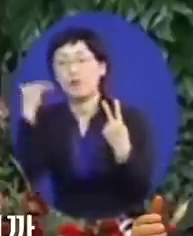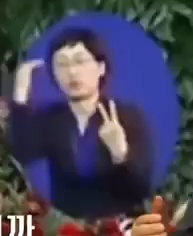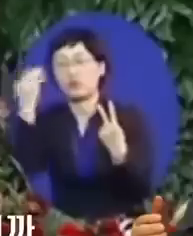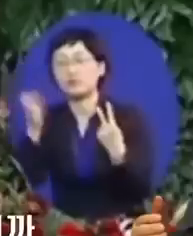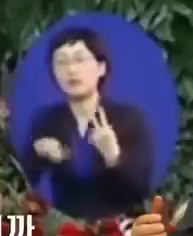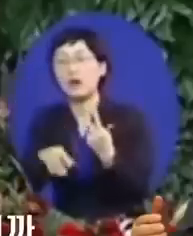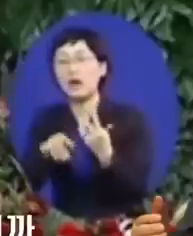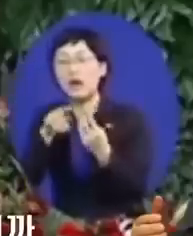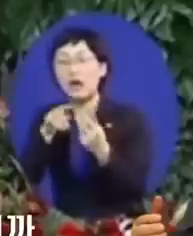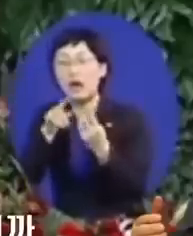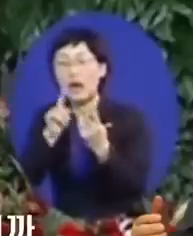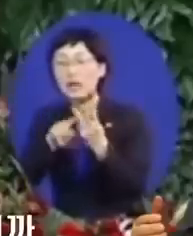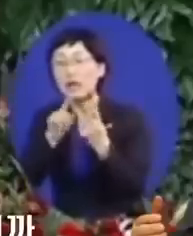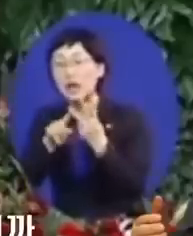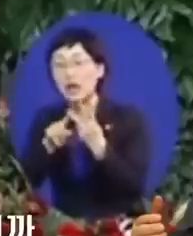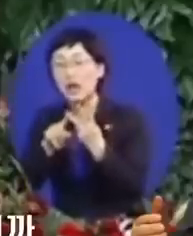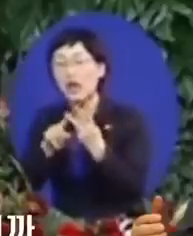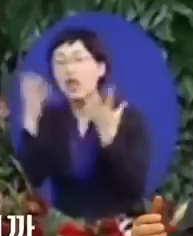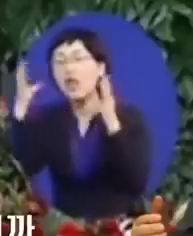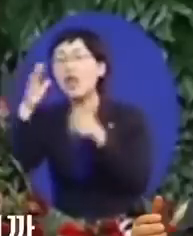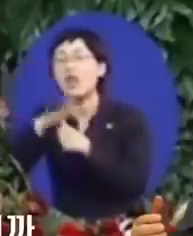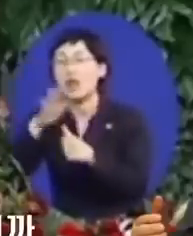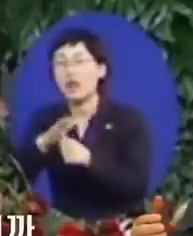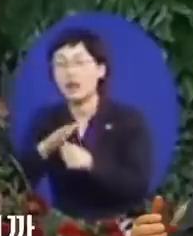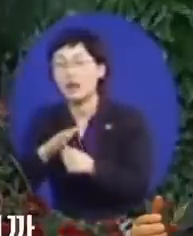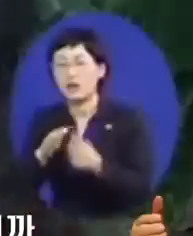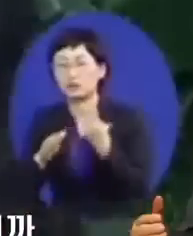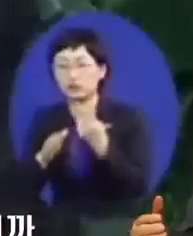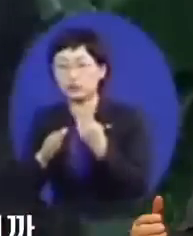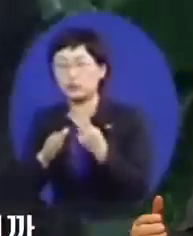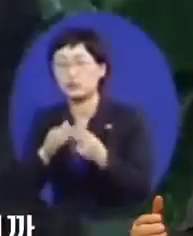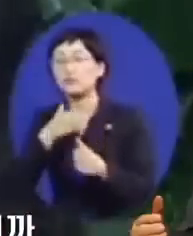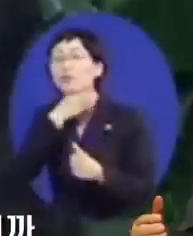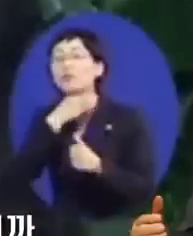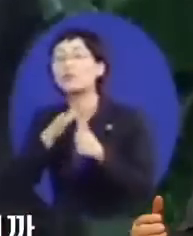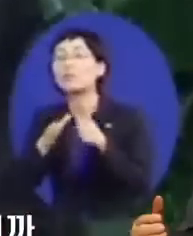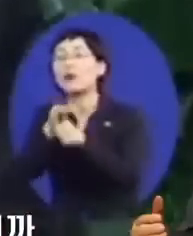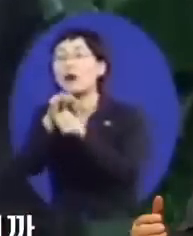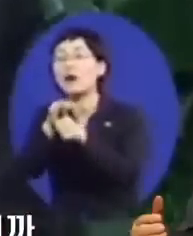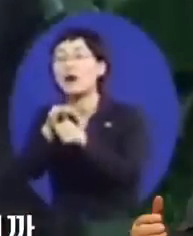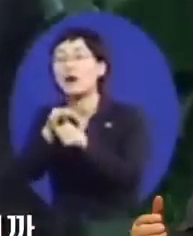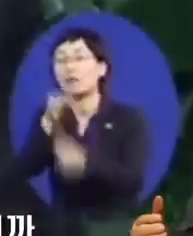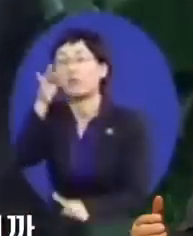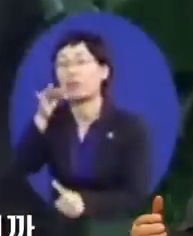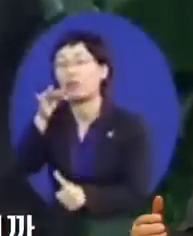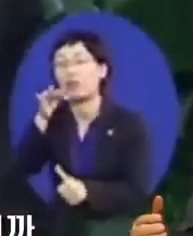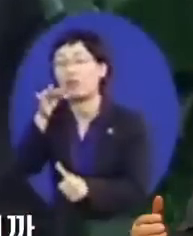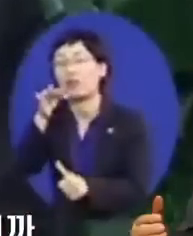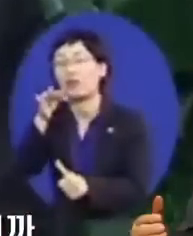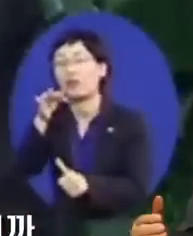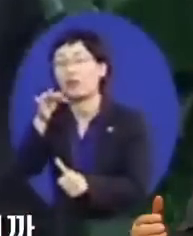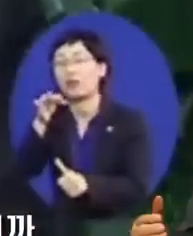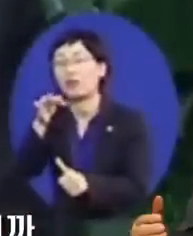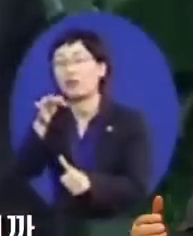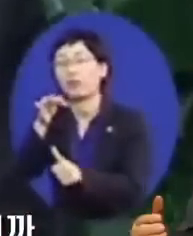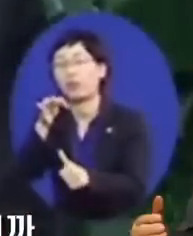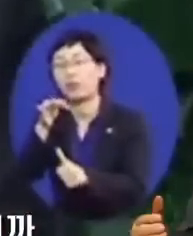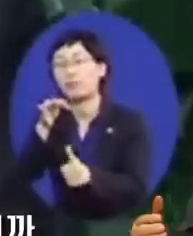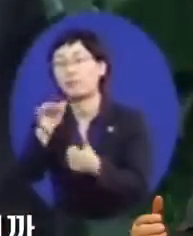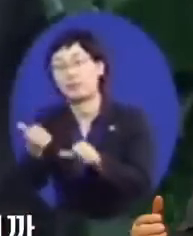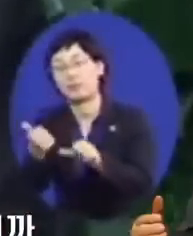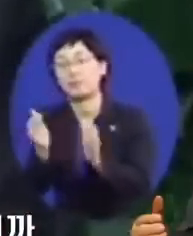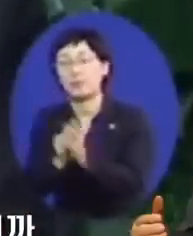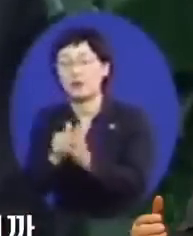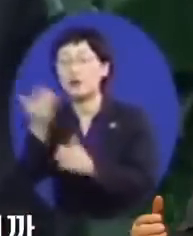소년이었습니다. 성인 두 사람은 교수대에 올라가서 목을 매달으니까 몸이 무거우니까 즉시로 부둥들다가 숨이 끊어지고 말한